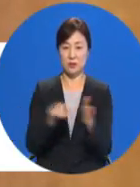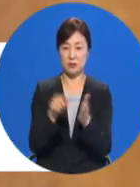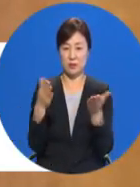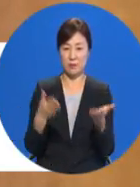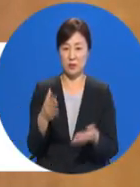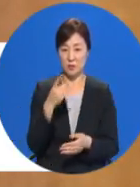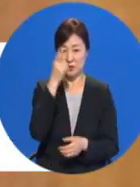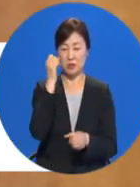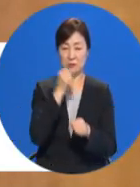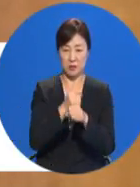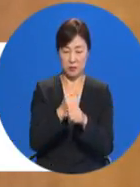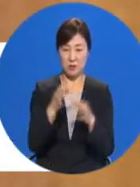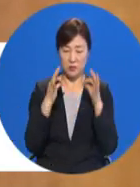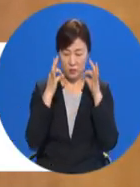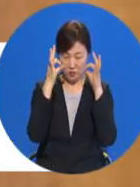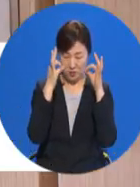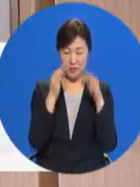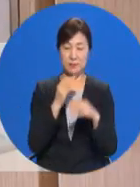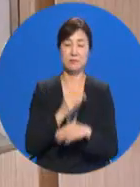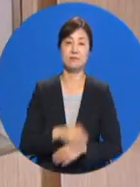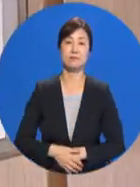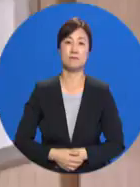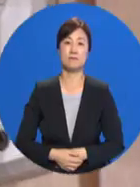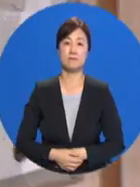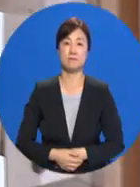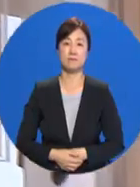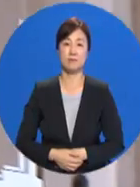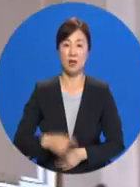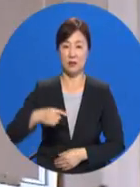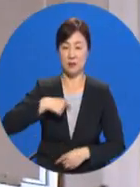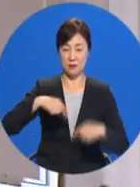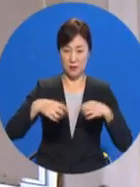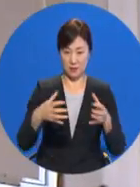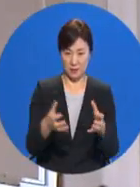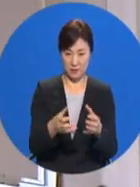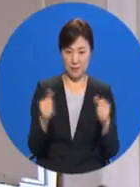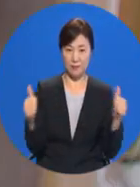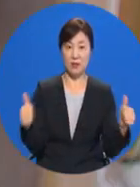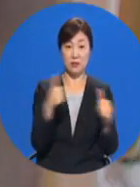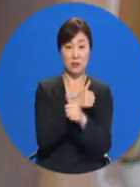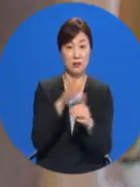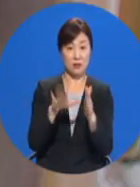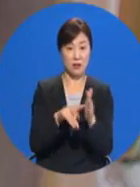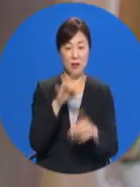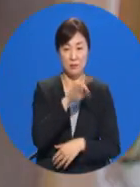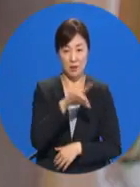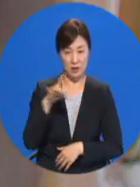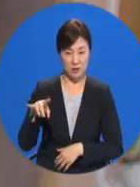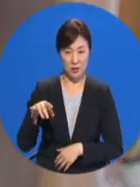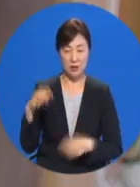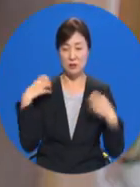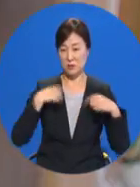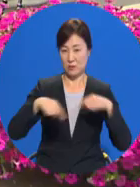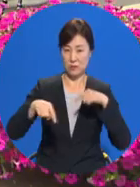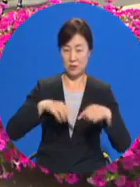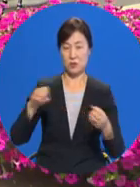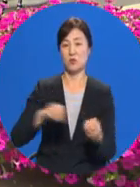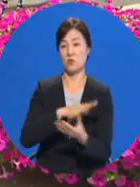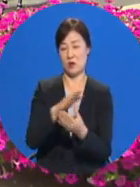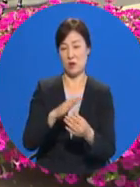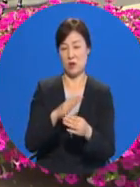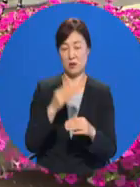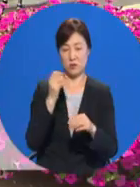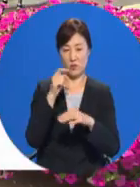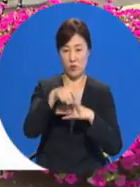순천을 만들도록 노력하겠습니다. 자치단체장이 바뀔 때마다 정치적 논란에 휩싸이는 외부 인사.